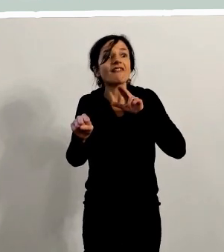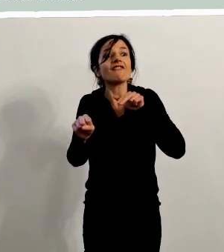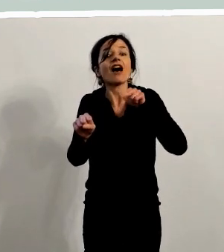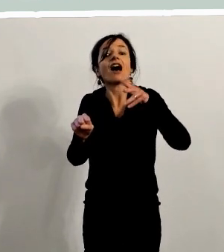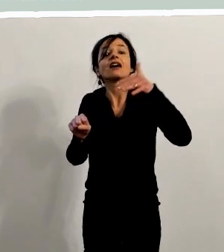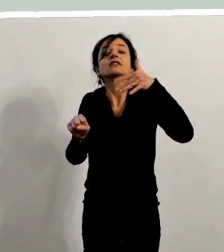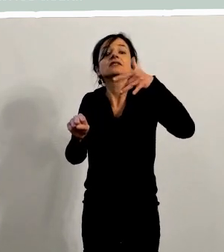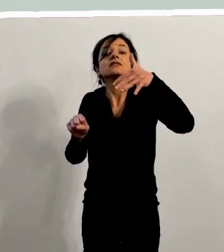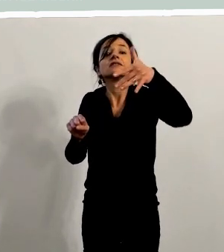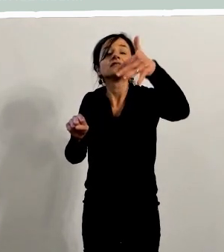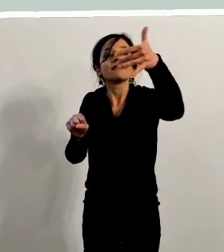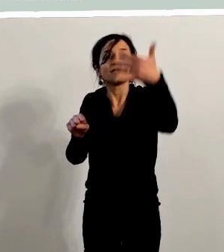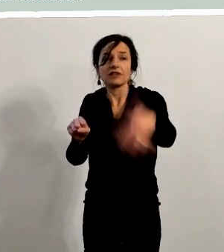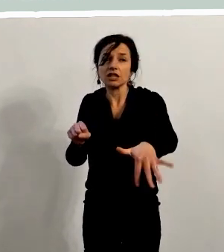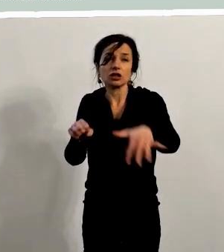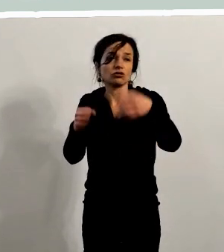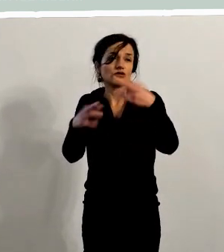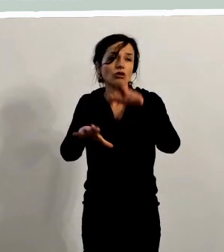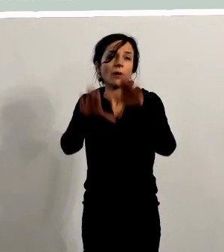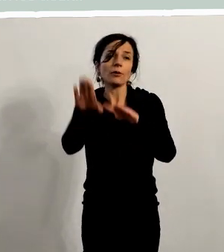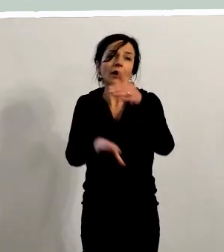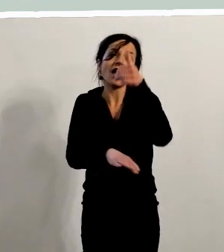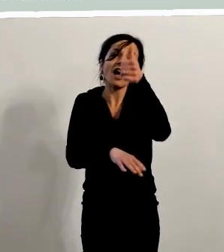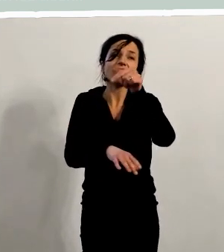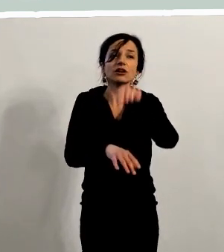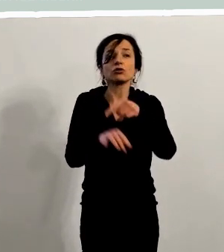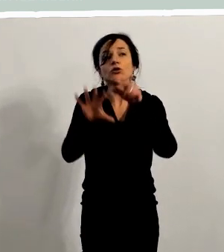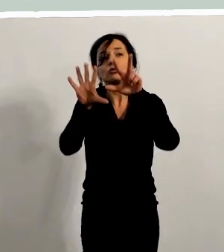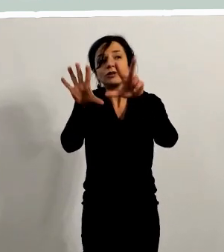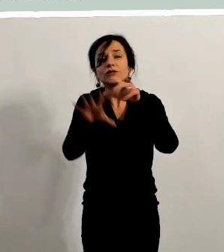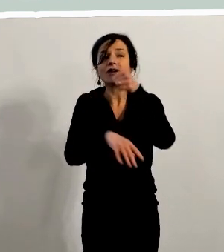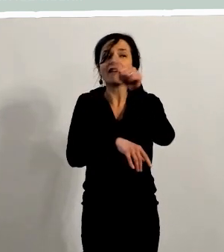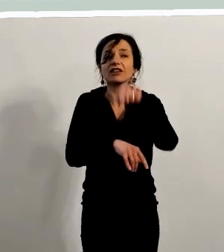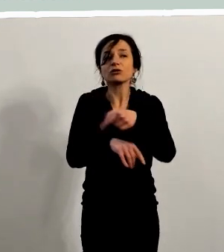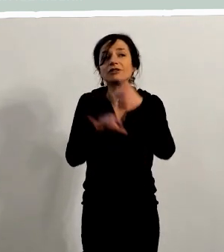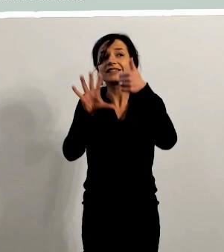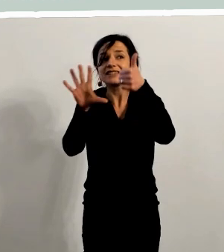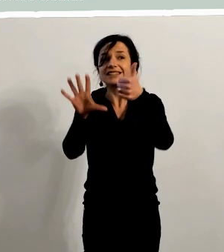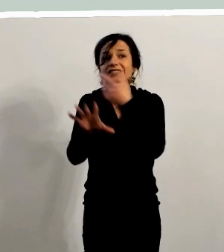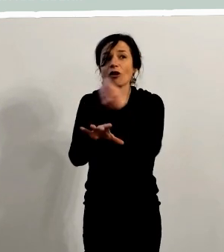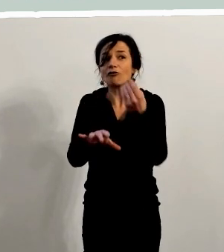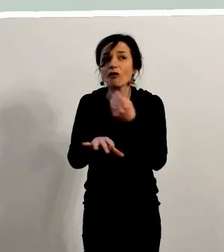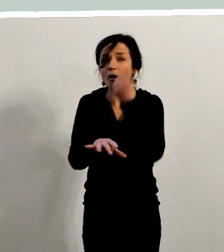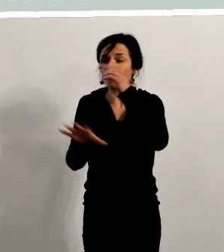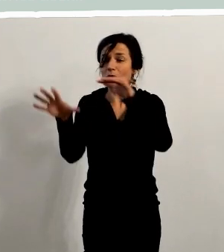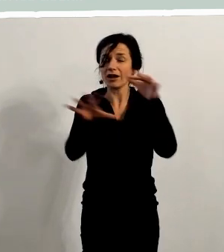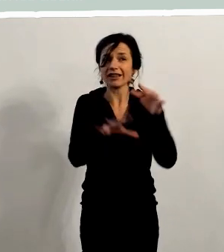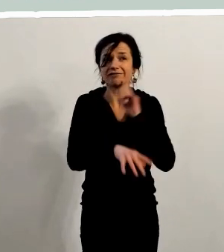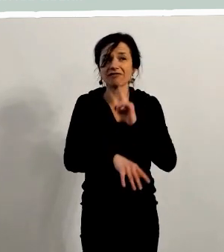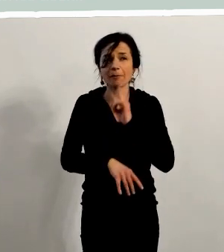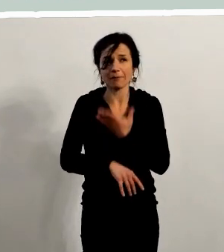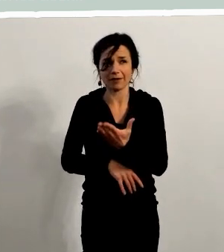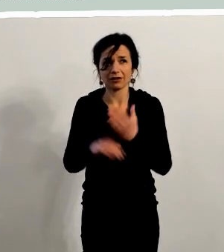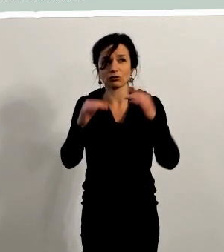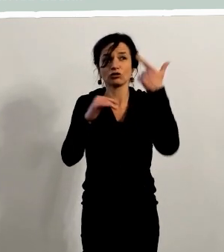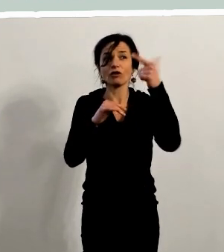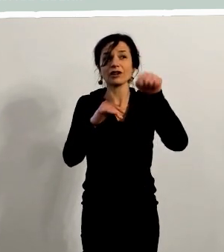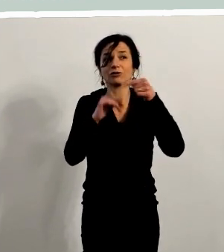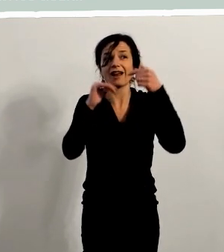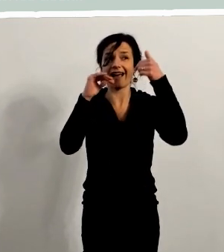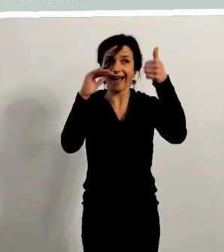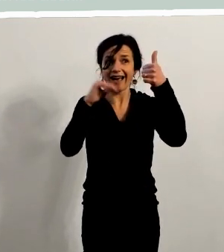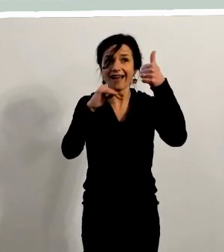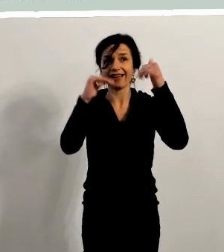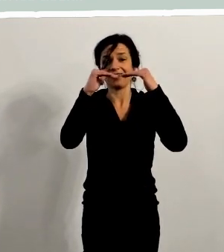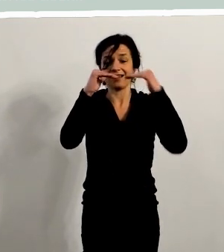dans les projections aux alentours de 1,8 ou 1,6 en moyenne. On sera bien passé sur ce seuil de 2,1. C'est